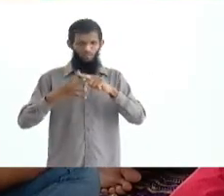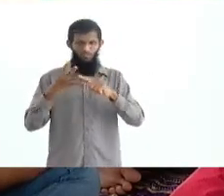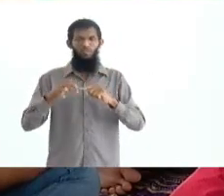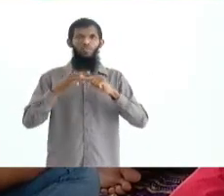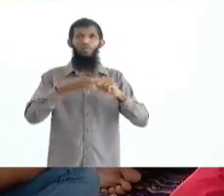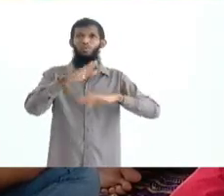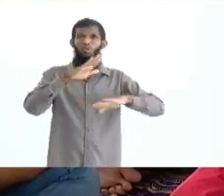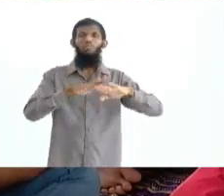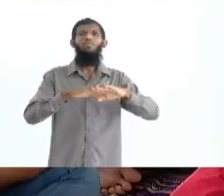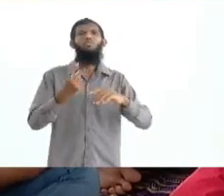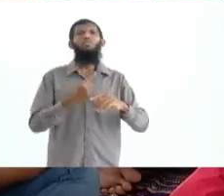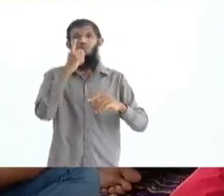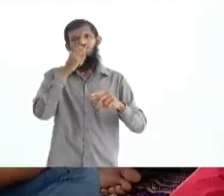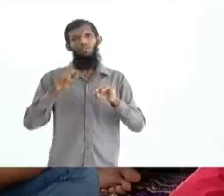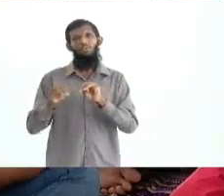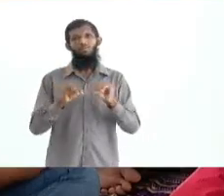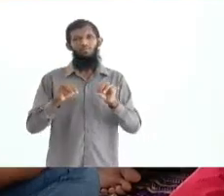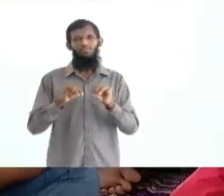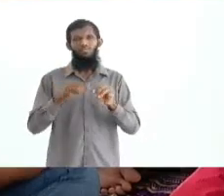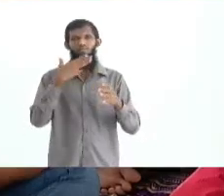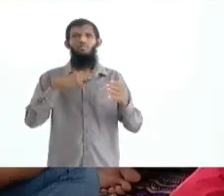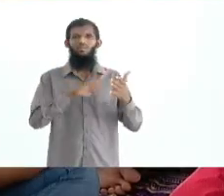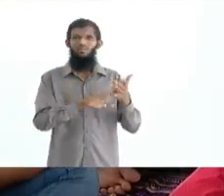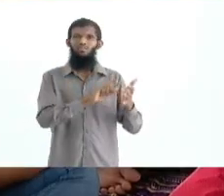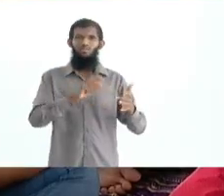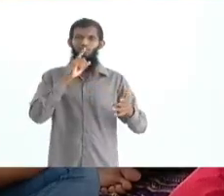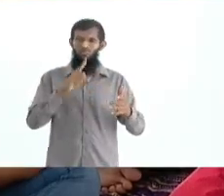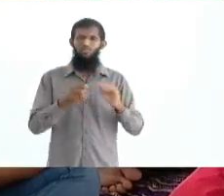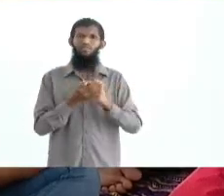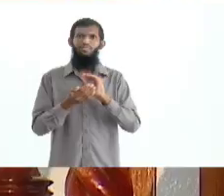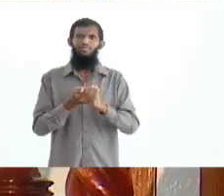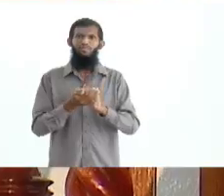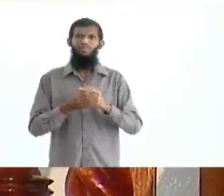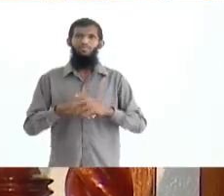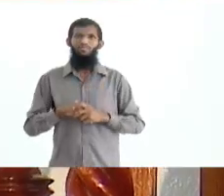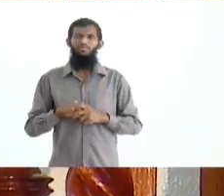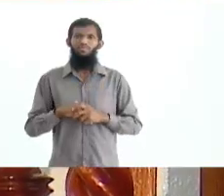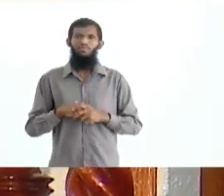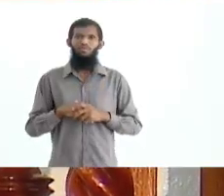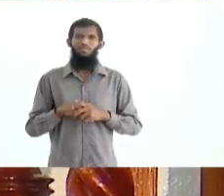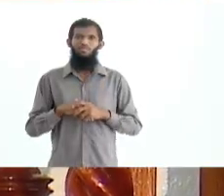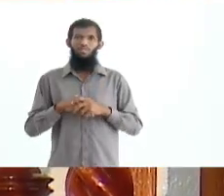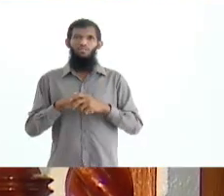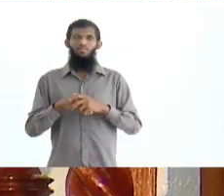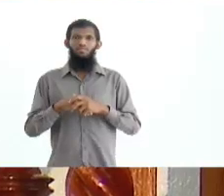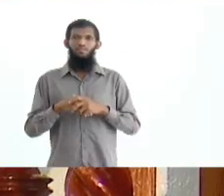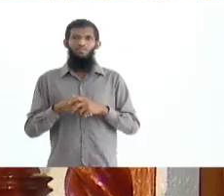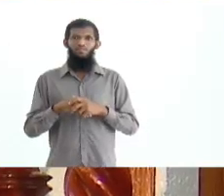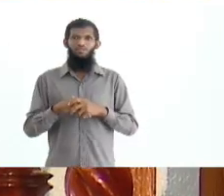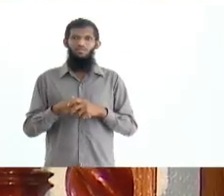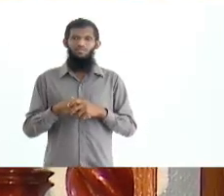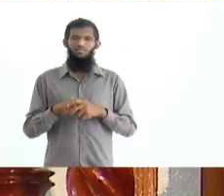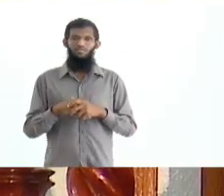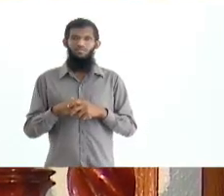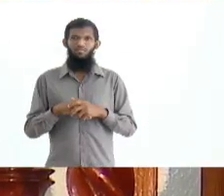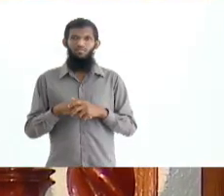ಕೀರಿತ ರಸೂಲುಲ್ಲಾಹಿ ಸಲ್ಲಲ್ಲಾಹು ಅಲೈಹಿ ವಆಲಿಹಿ ವಸಲ್ಲಂ ಬಯಾನ್ ಕುರವಿ ಹಿಂದು ಎಕಲೇಗಫಾನ್ ಹದೀಸ್ ಕುರವ್ವಾ ಫವನಿ